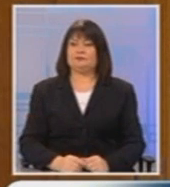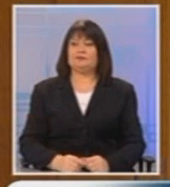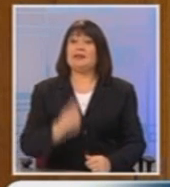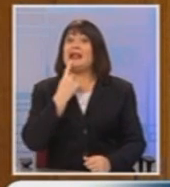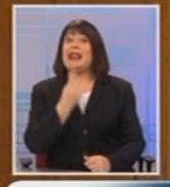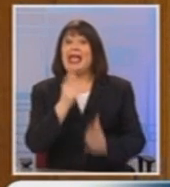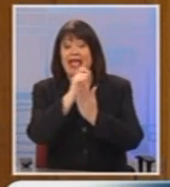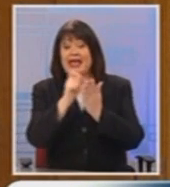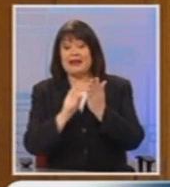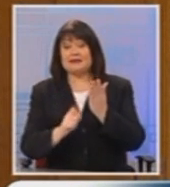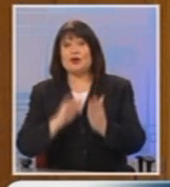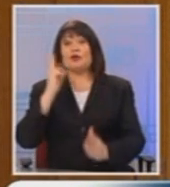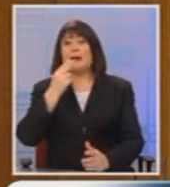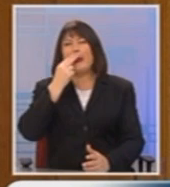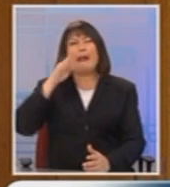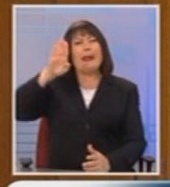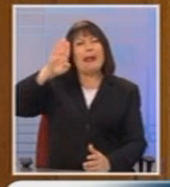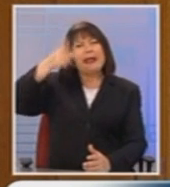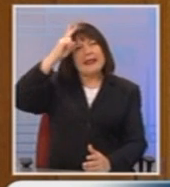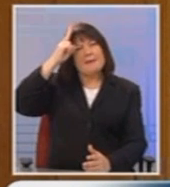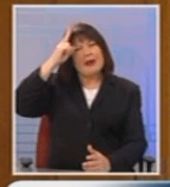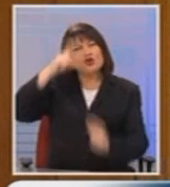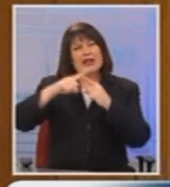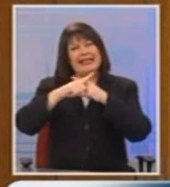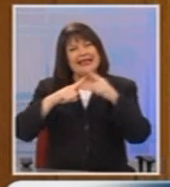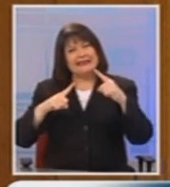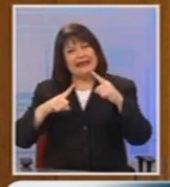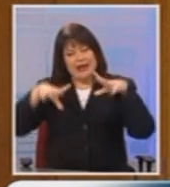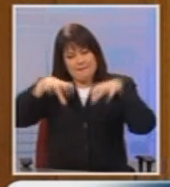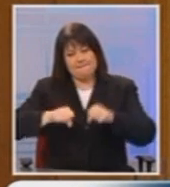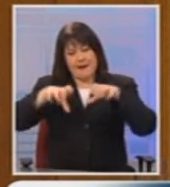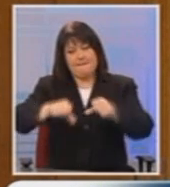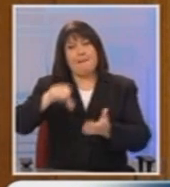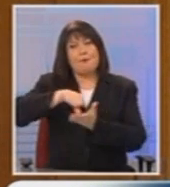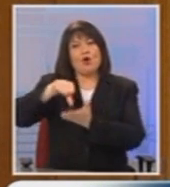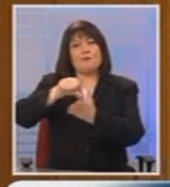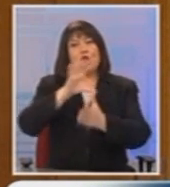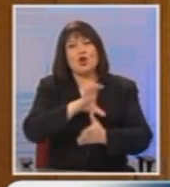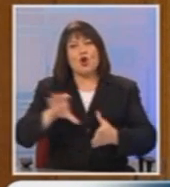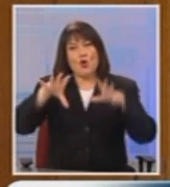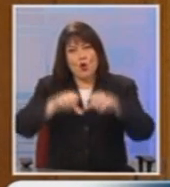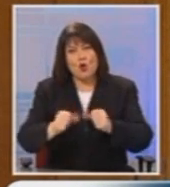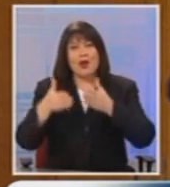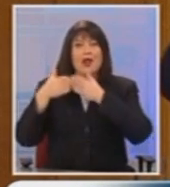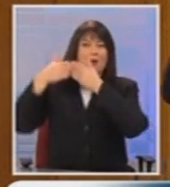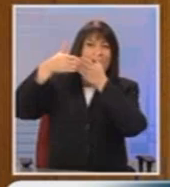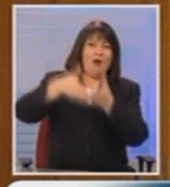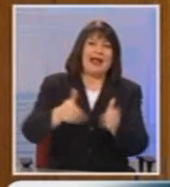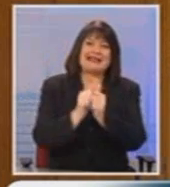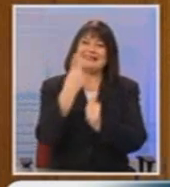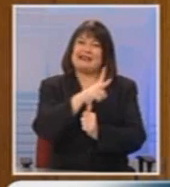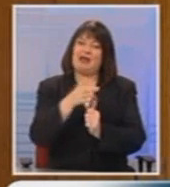Λέει, όταν ο Χίτλερ καταλάμβανε μια χώρα ή μια πόλη ή βύθιζε ένα πλοίο συμμαχικό,